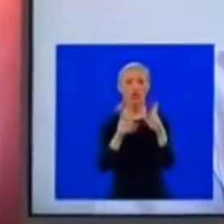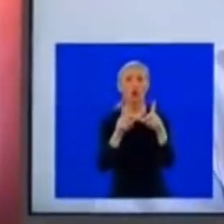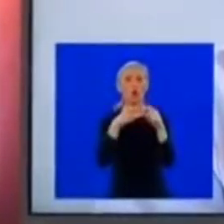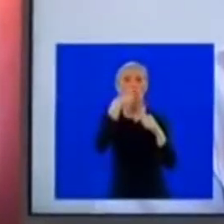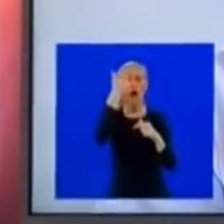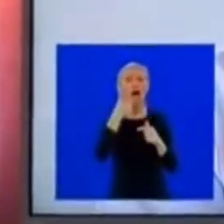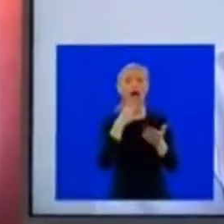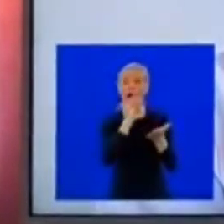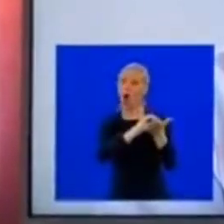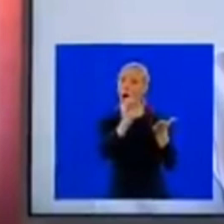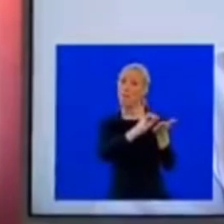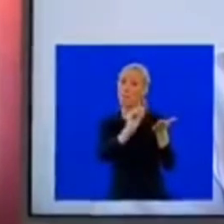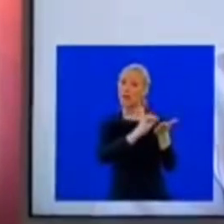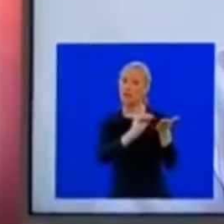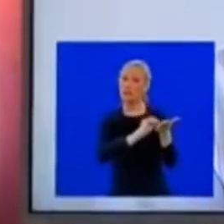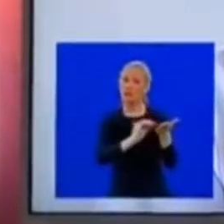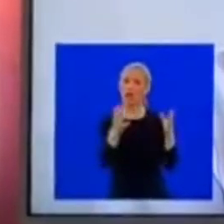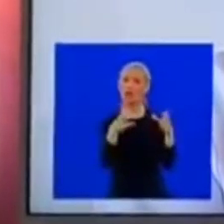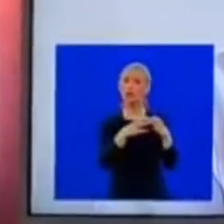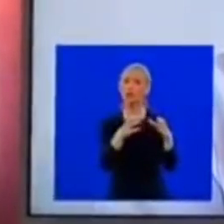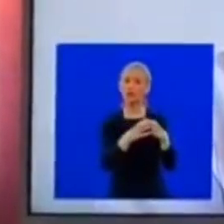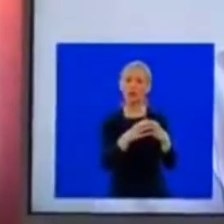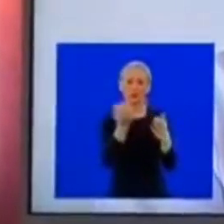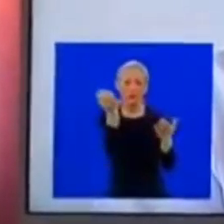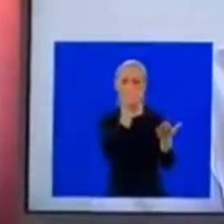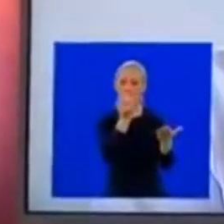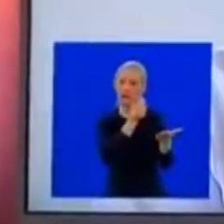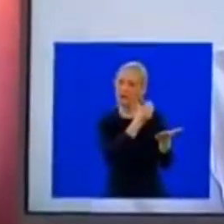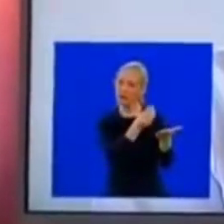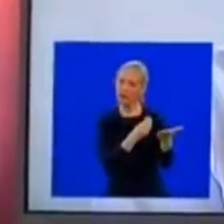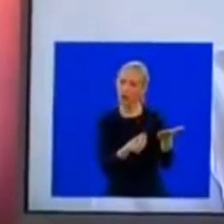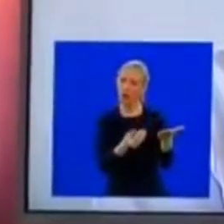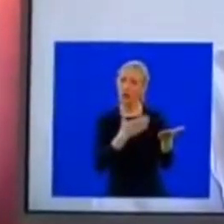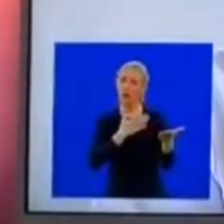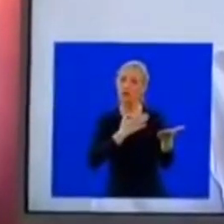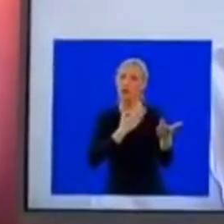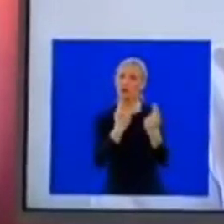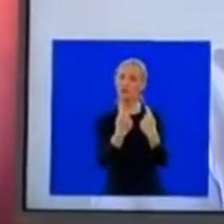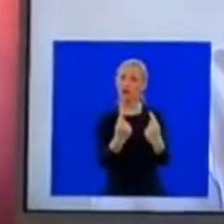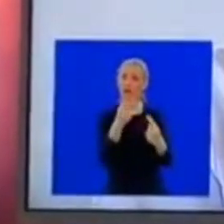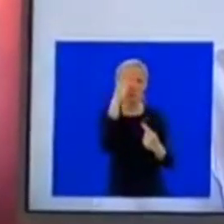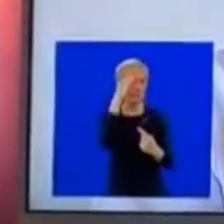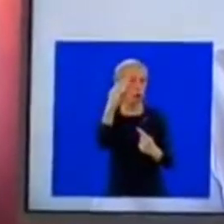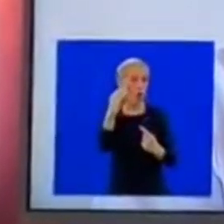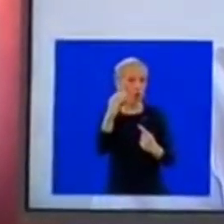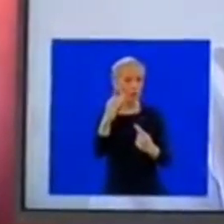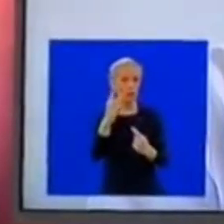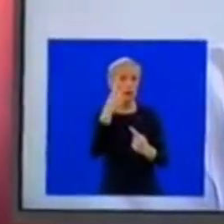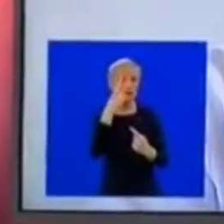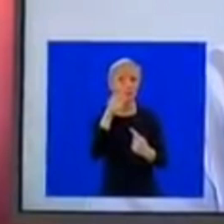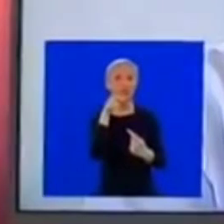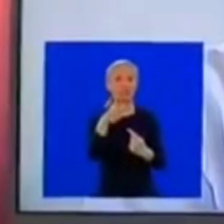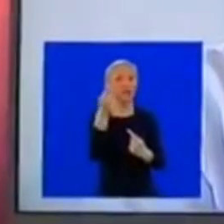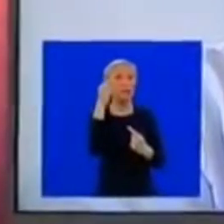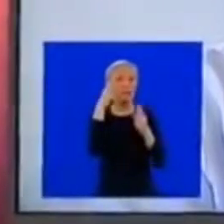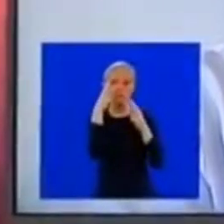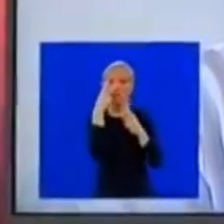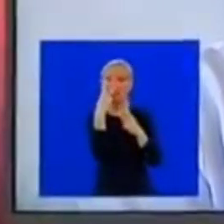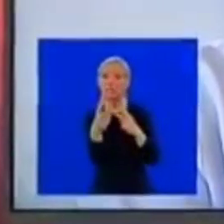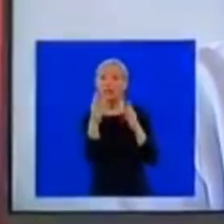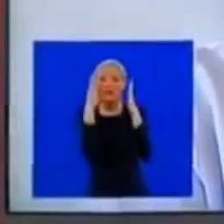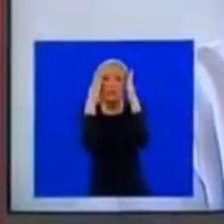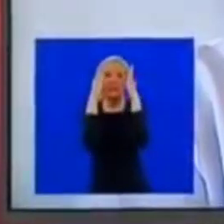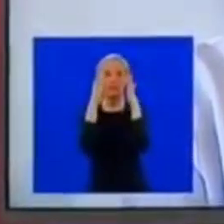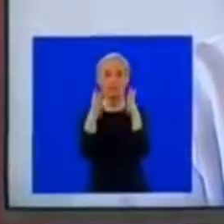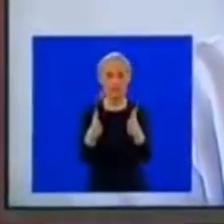opisuje društvo u kojem mi živimo i naše stavove i naše poglede. Dakle, tu se vidi da taj privid vjere, i